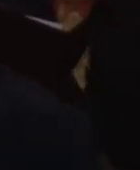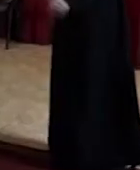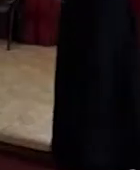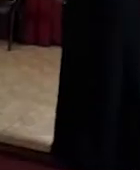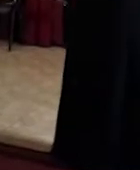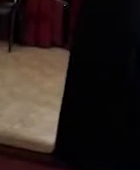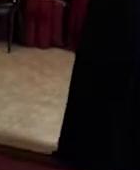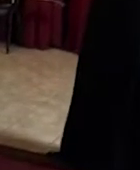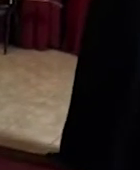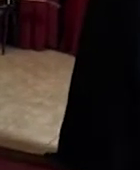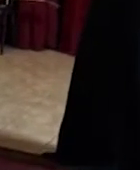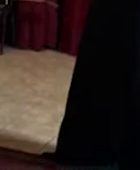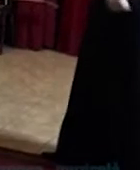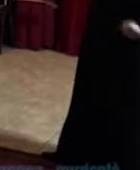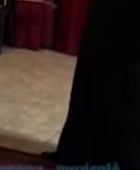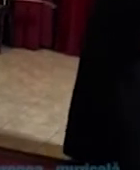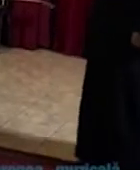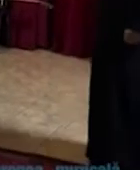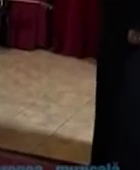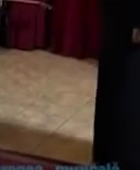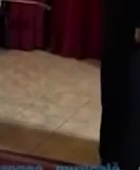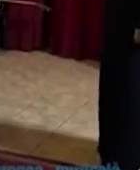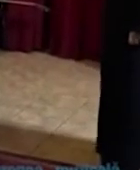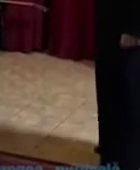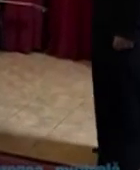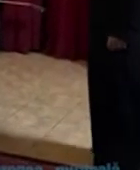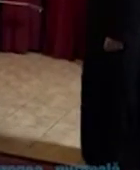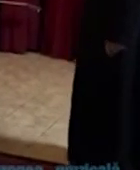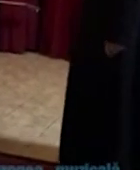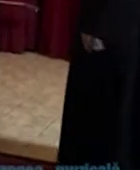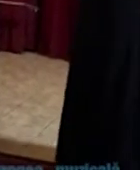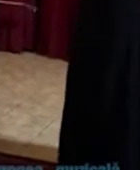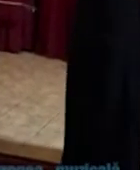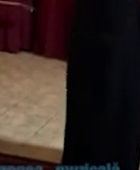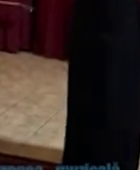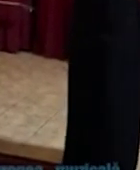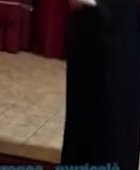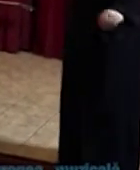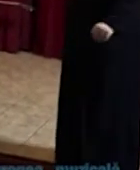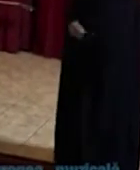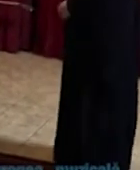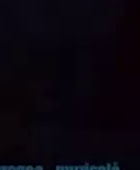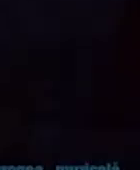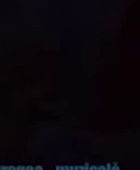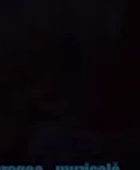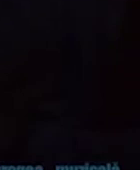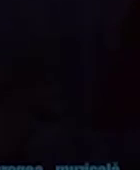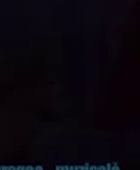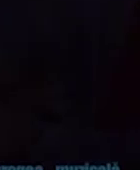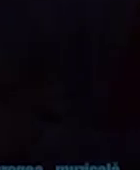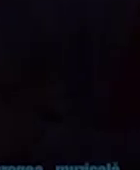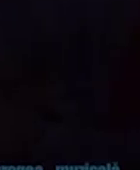cheile, mi se uită mânios, cum i-au spart iubeile.